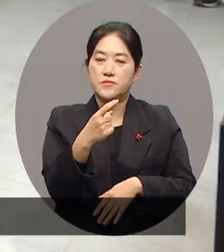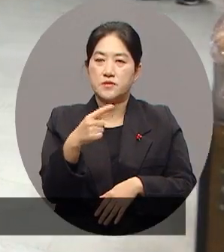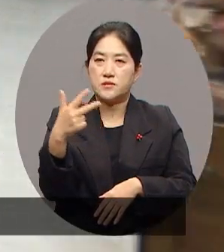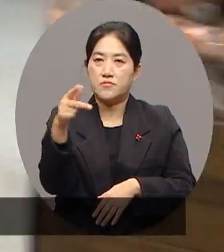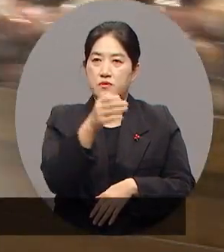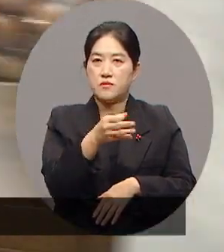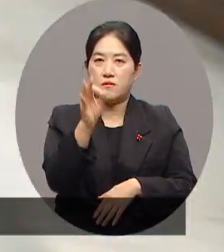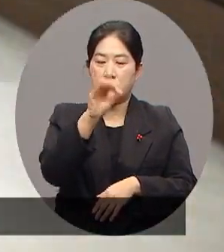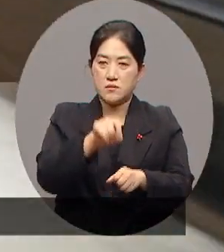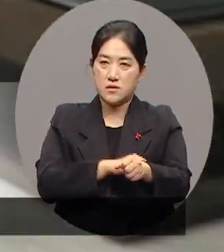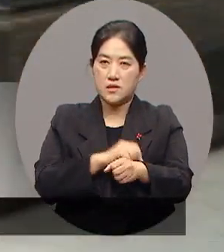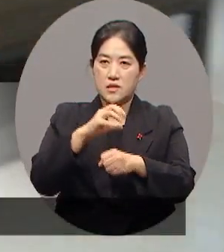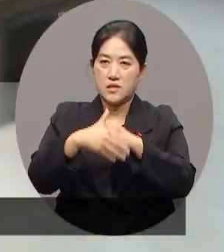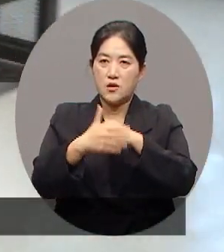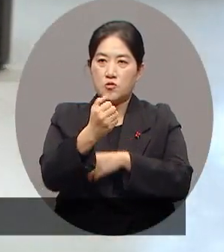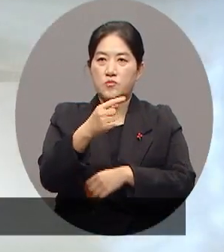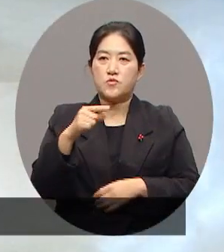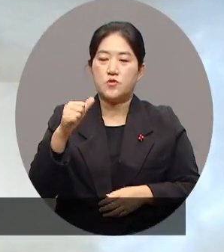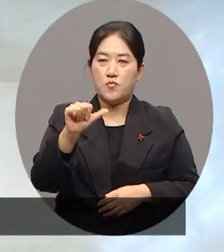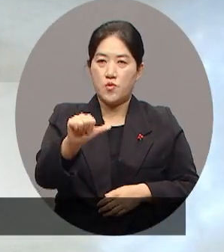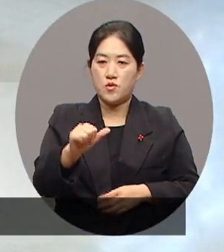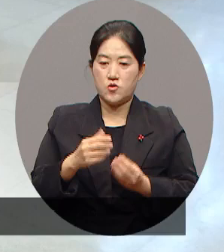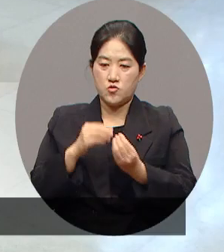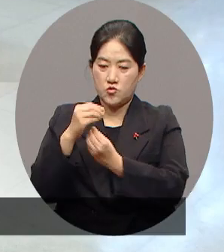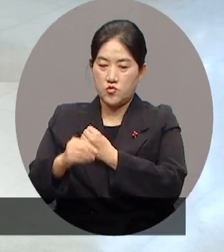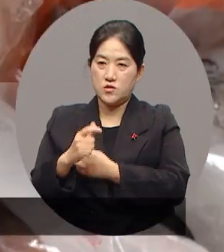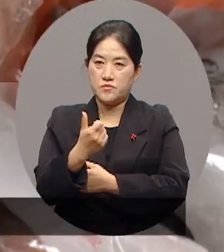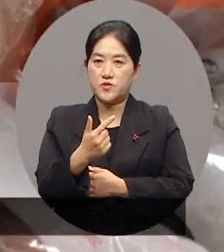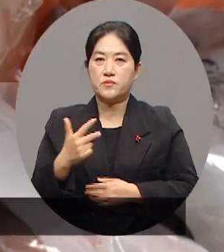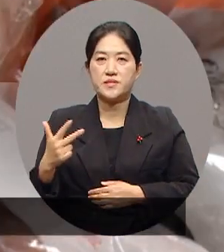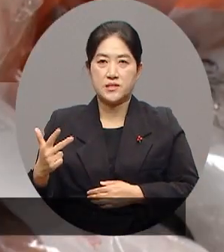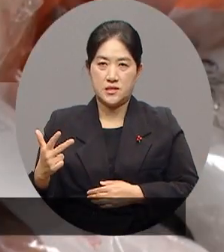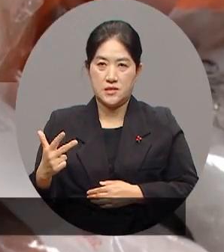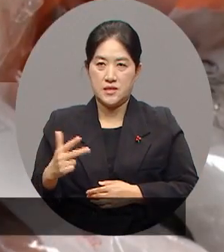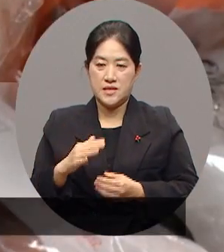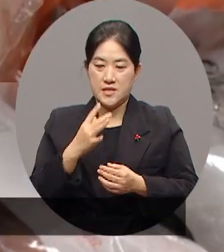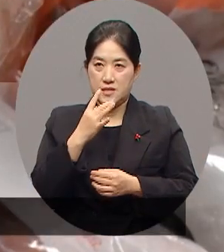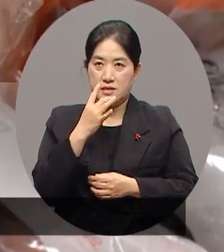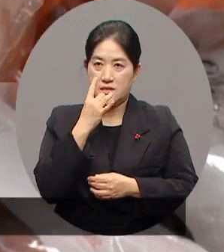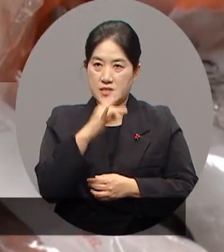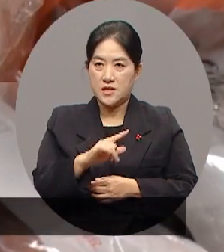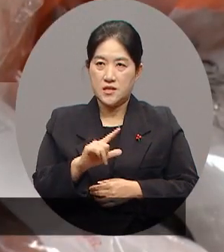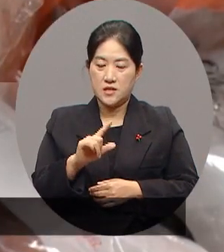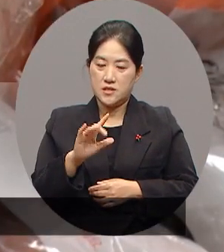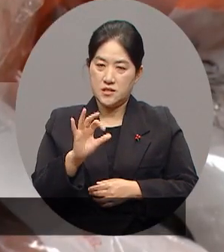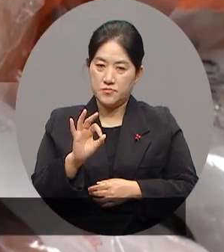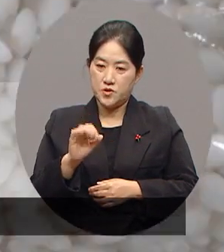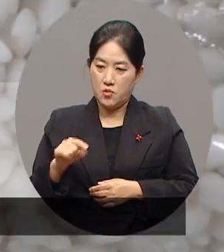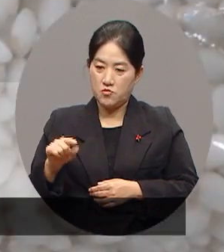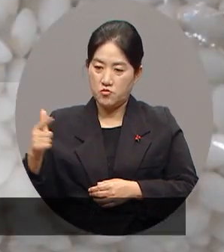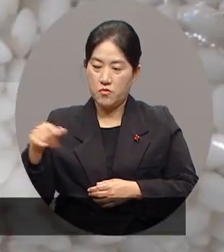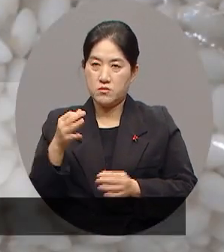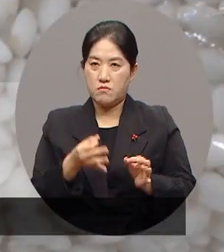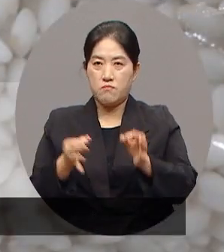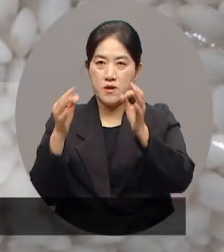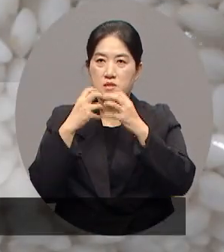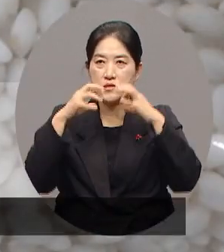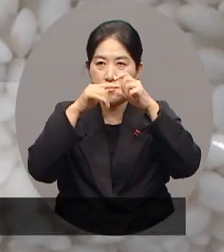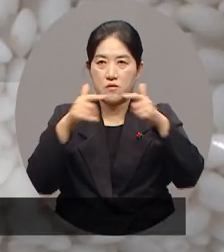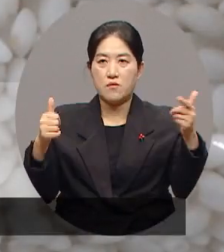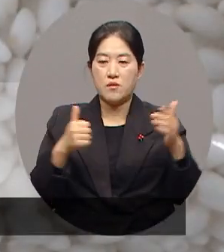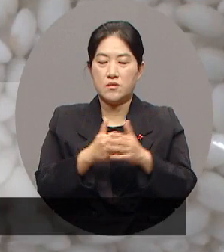특히 사과 55.5%, 귤 16.7%, 쌀이 10.6% 상승해 신선 과실